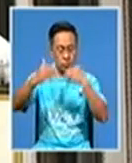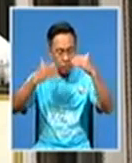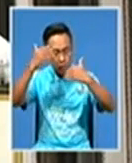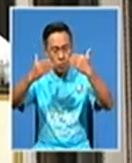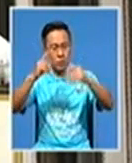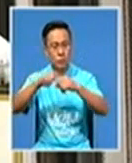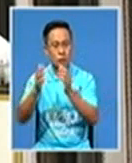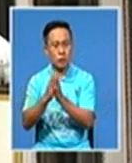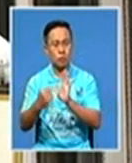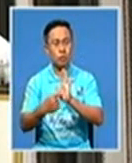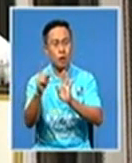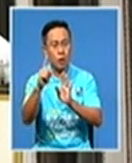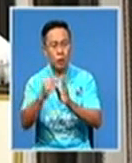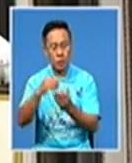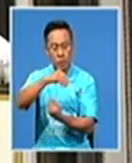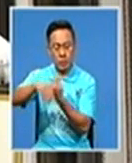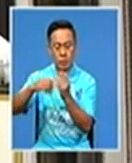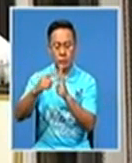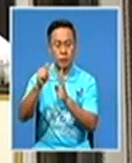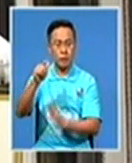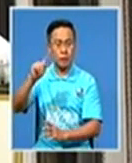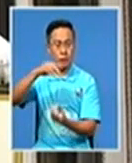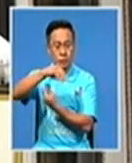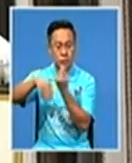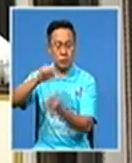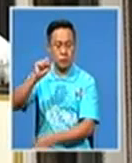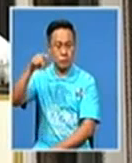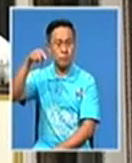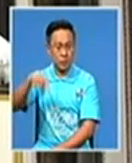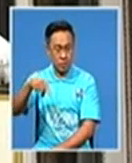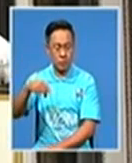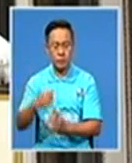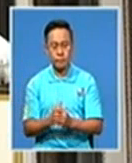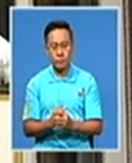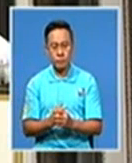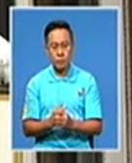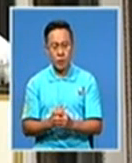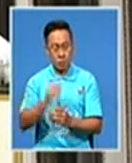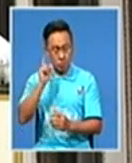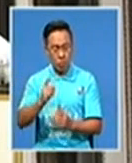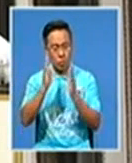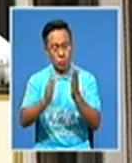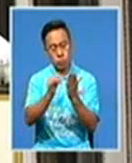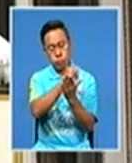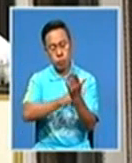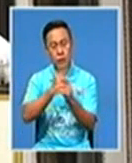จการในพื้นที่ไม่ว่าจะเป็นเขตเศรษฐกิจพิเศษนะครับซึ่งอันนี้ก็เกิดขึ้นก็เน้นหนัก